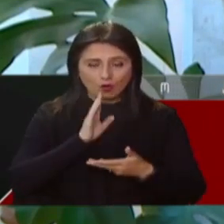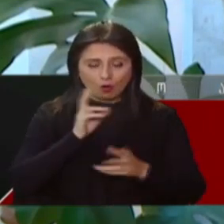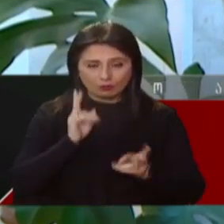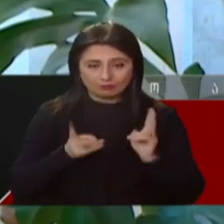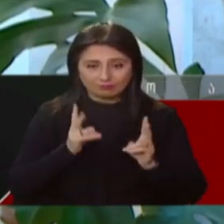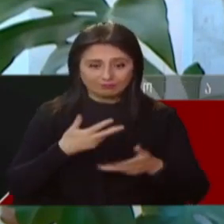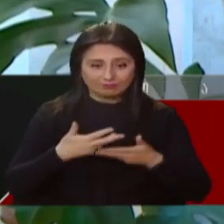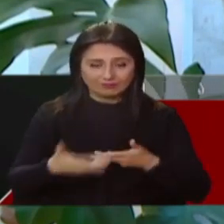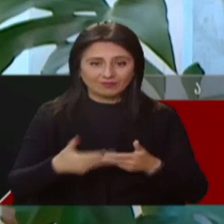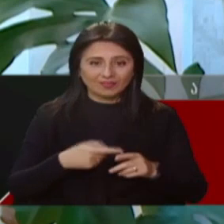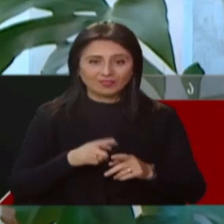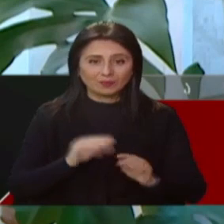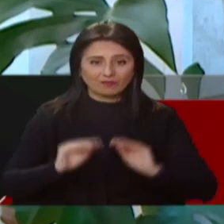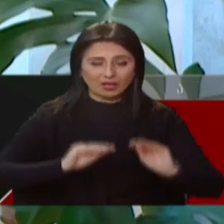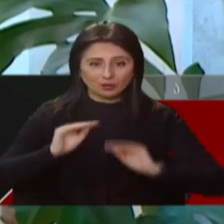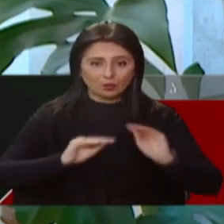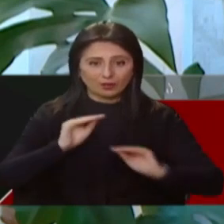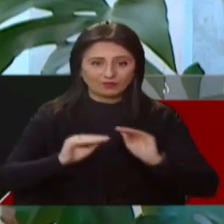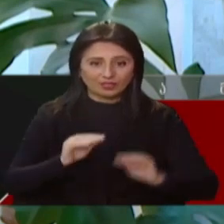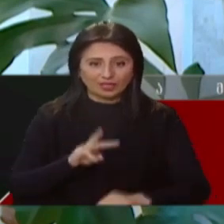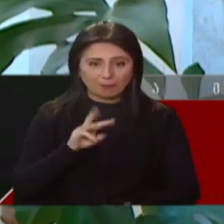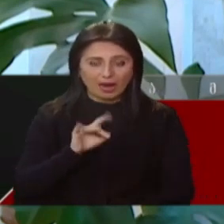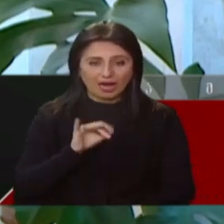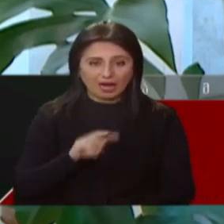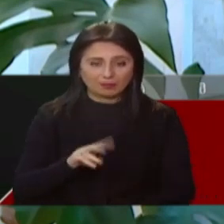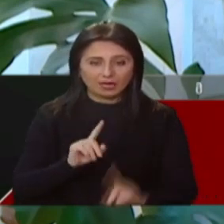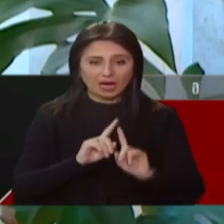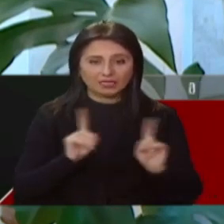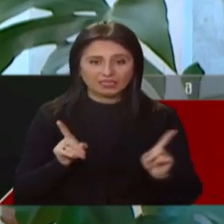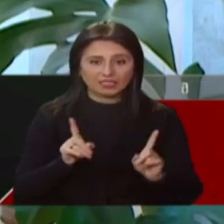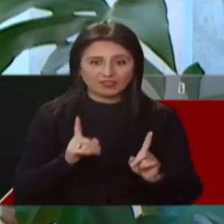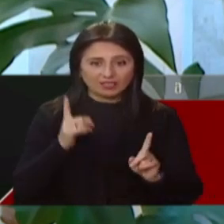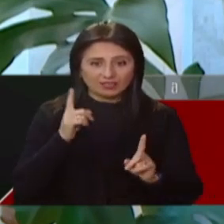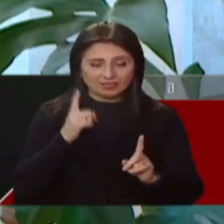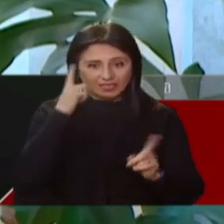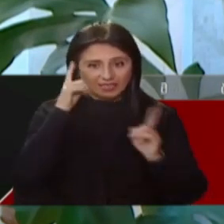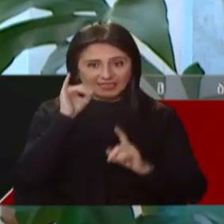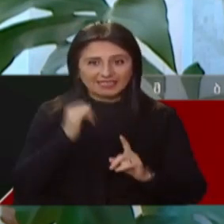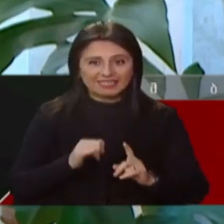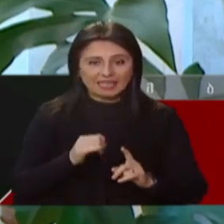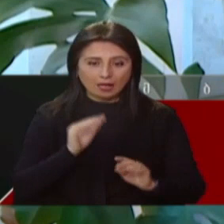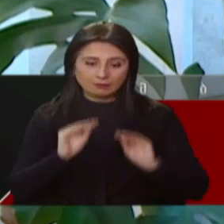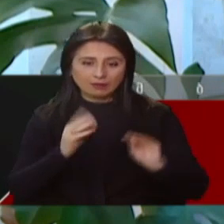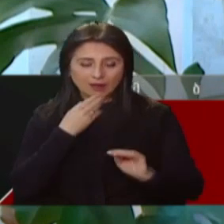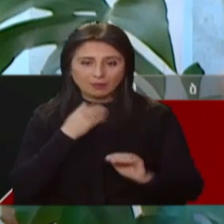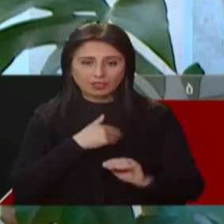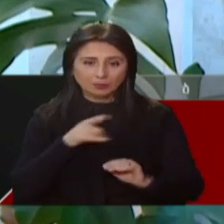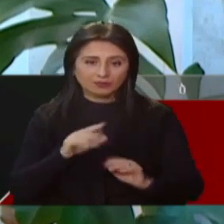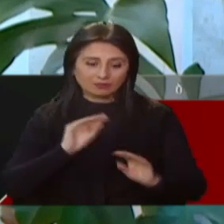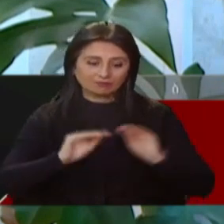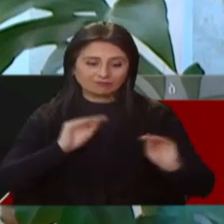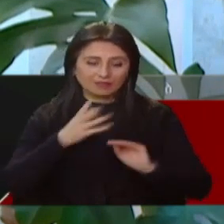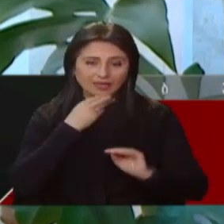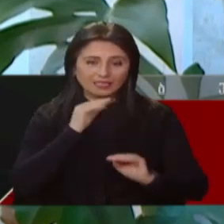გოგონები სუფრას ვაწყობთ. მარიამი რაღაც განსაკუთრებული დიზაინერული უნარჩვევებით გამოირჩევა და ის